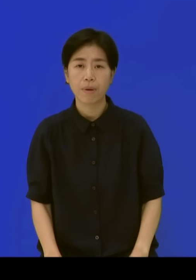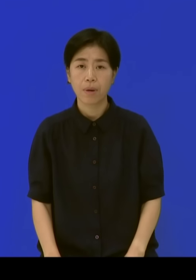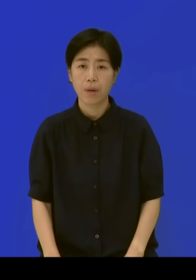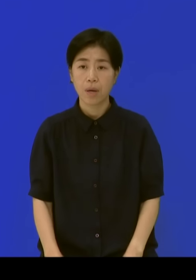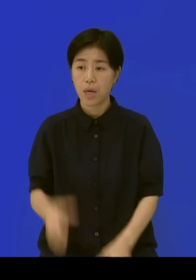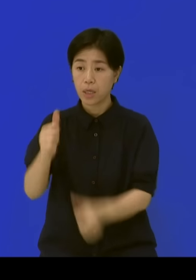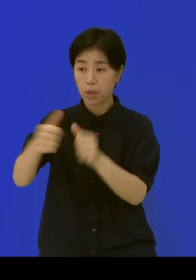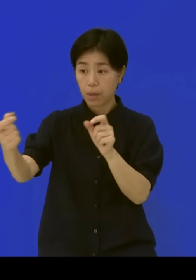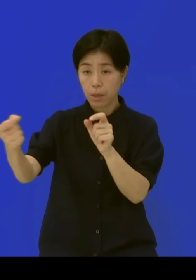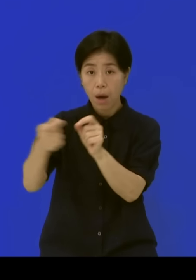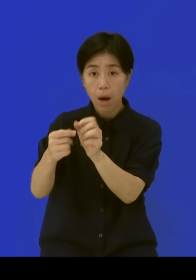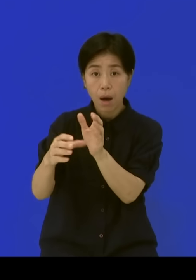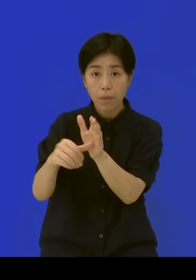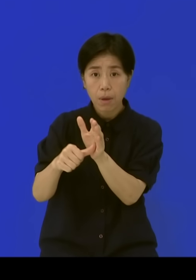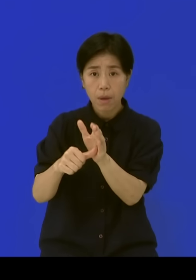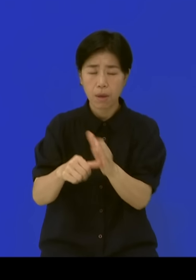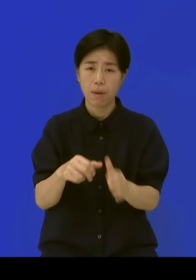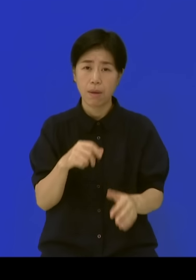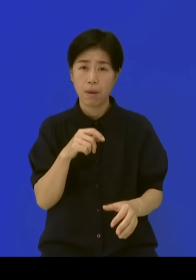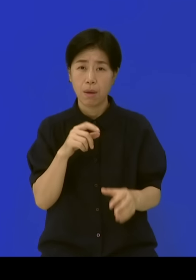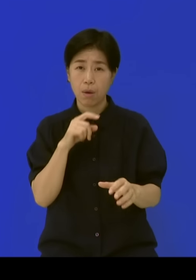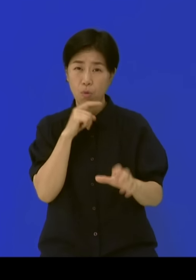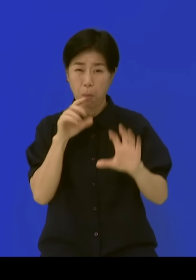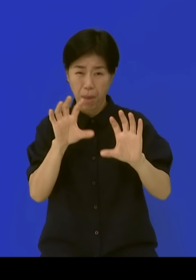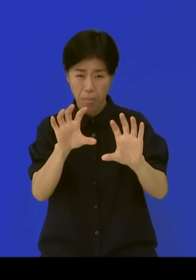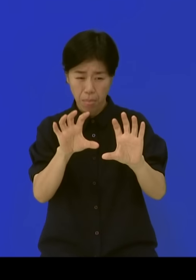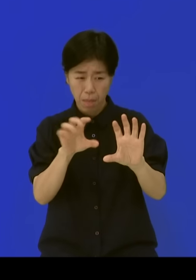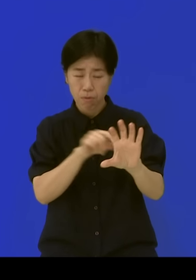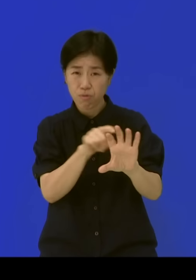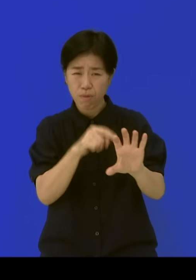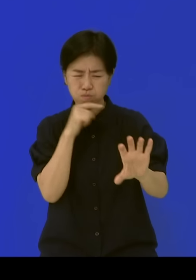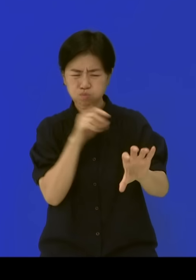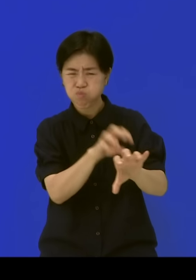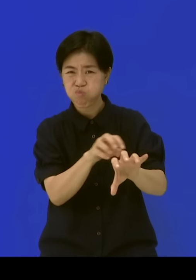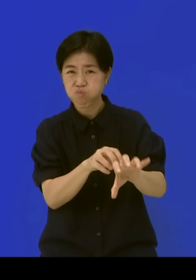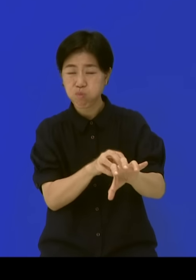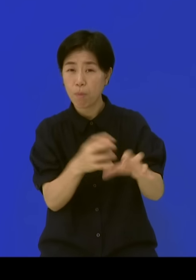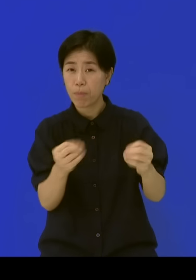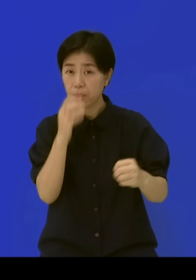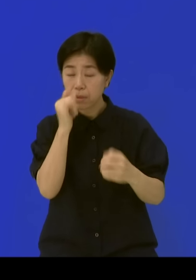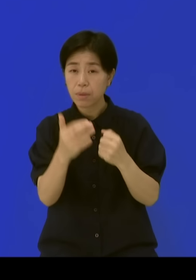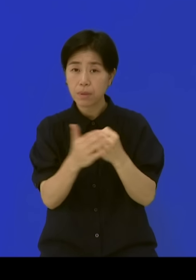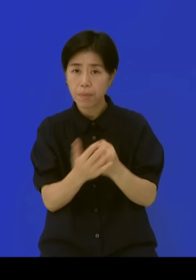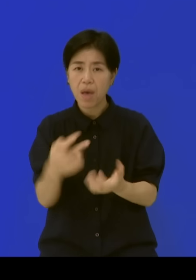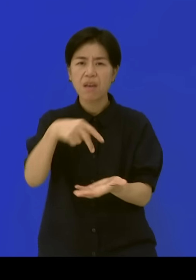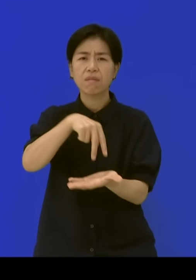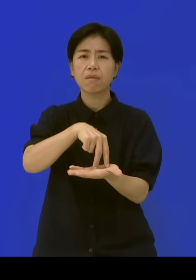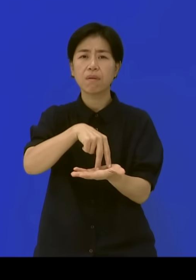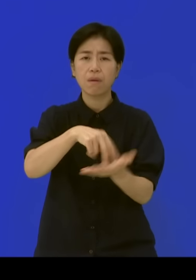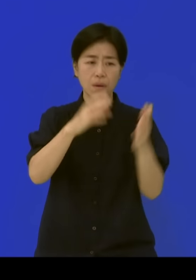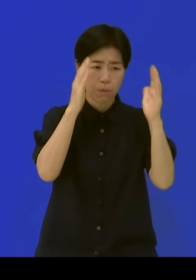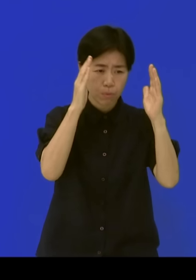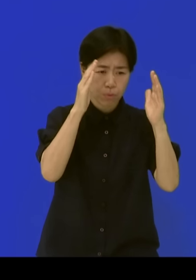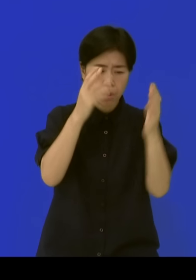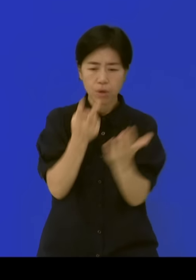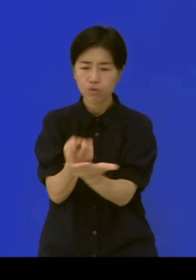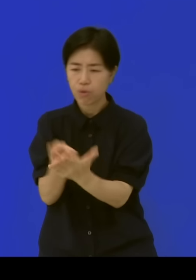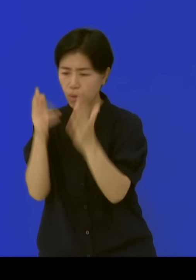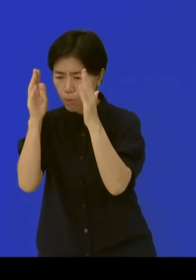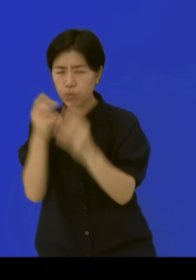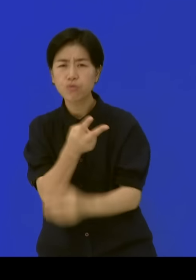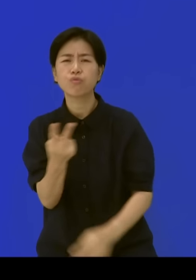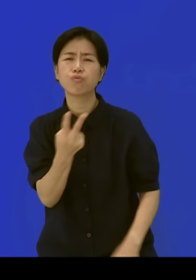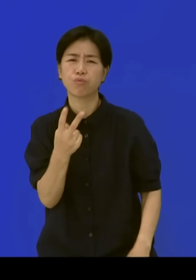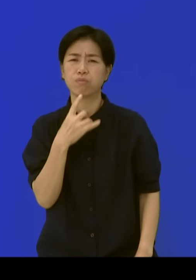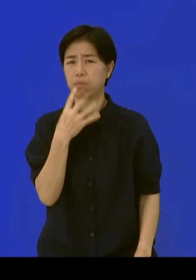수능을 앞두고 그때 골반염이 이제 좀 심해져서 그래서 서 있거나 누워서 이제 공부를 해야 되는 시간이 좀 있었어요.